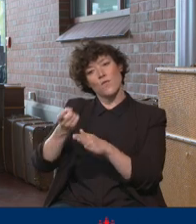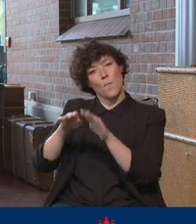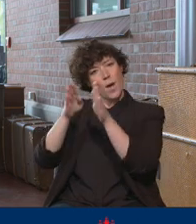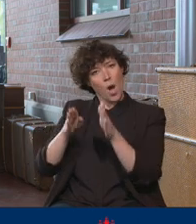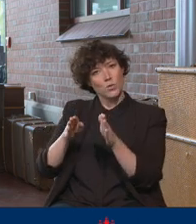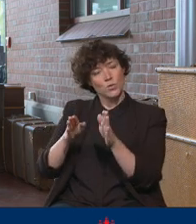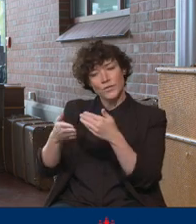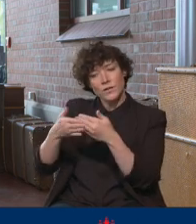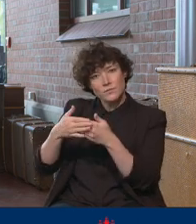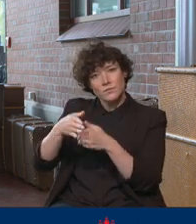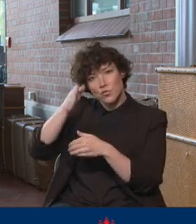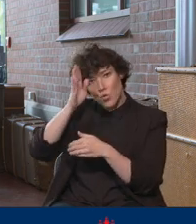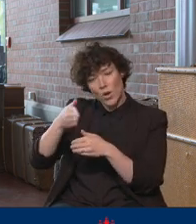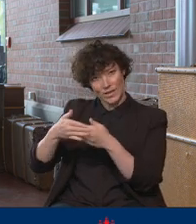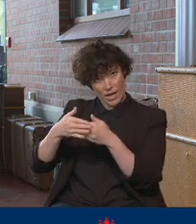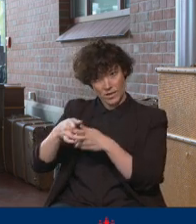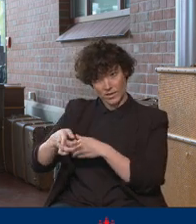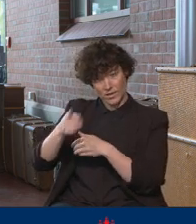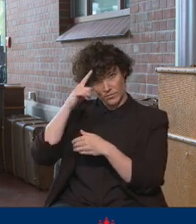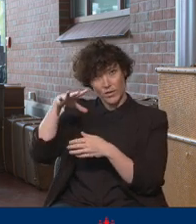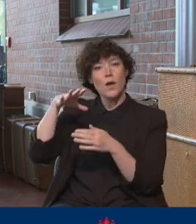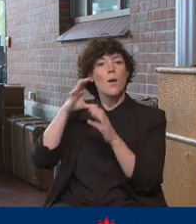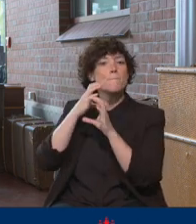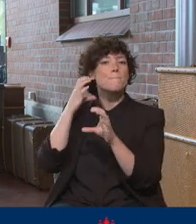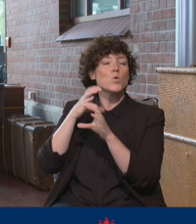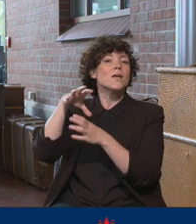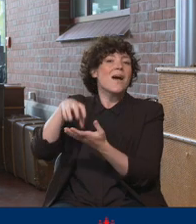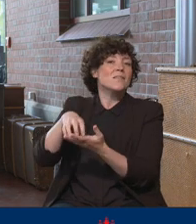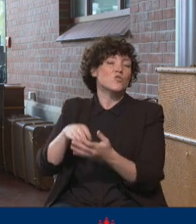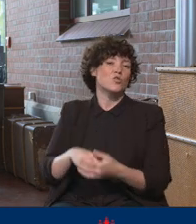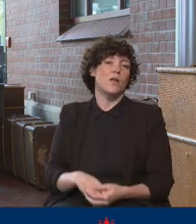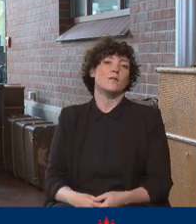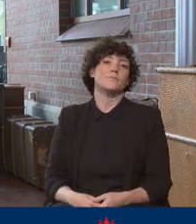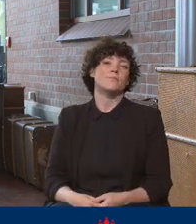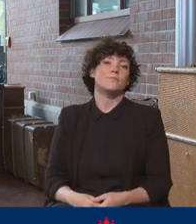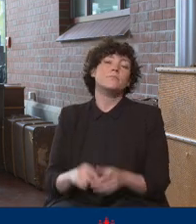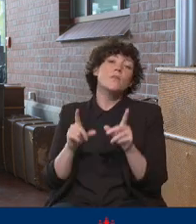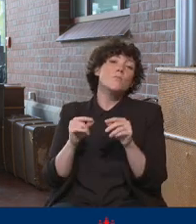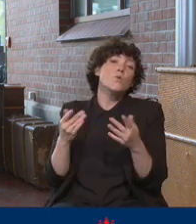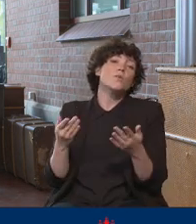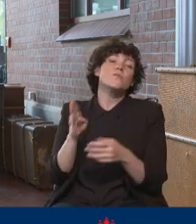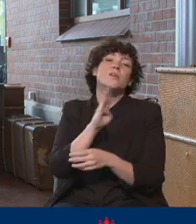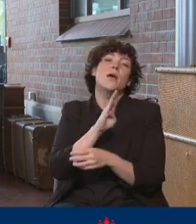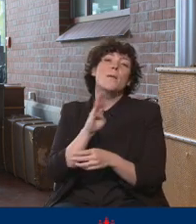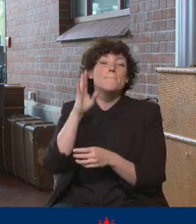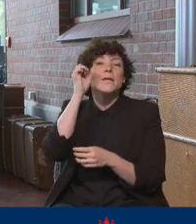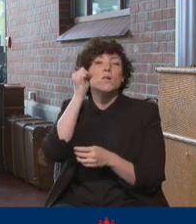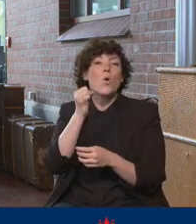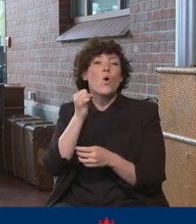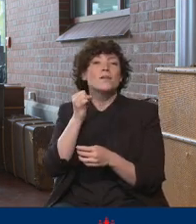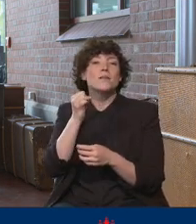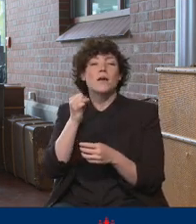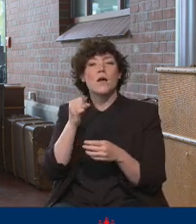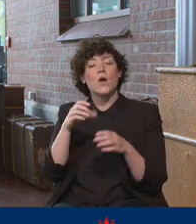bushaltestellen somit gewinnt der bilder röhren damit auch eigentlich eine große qualität an der stelle weil man gar